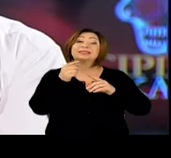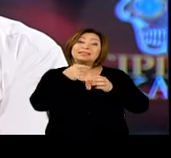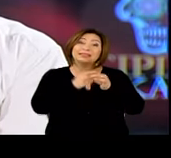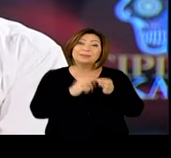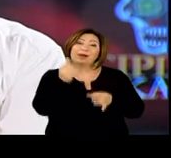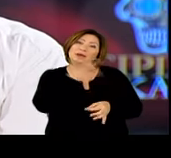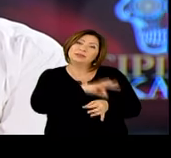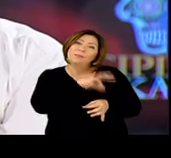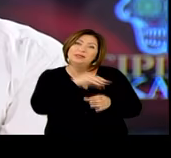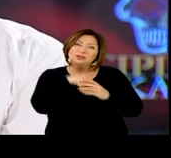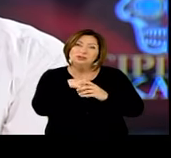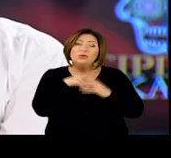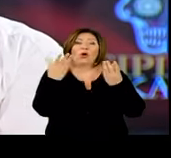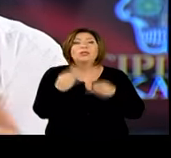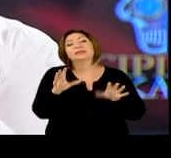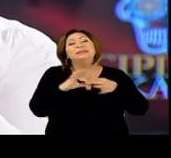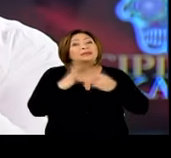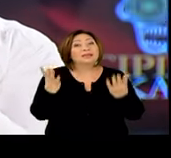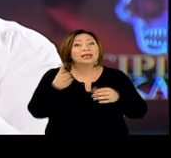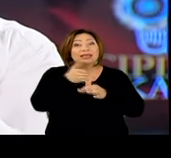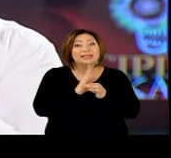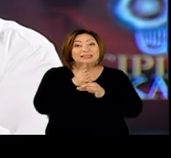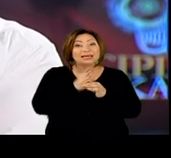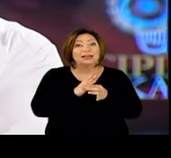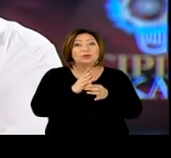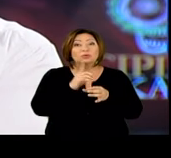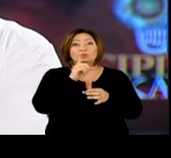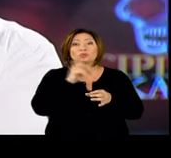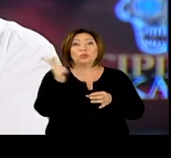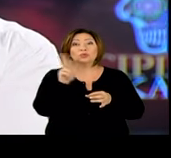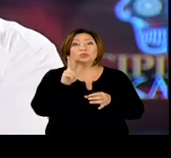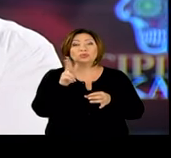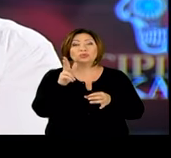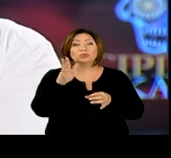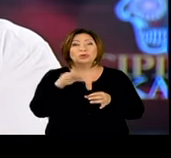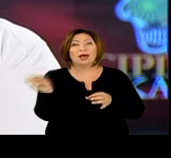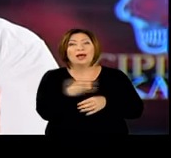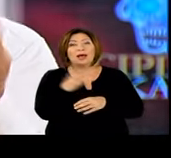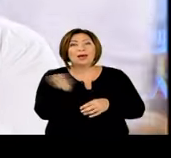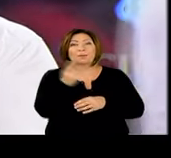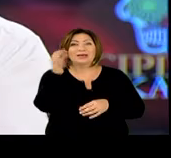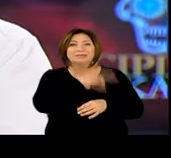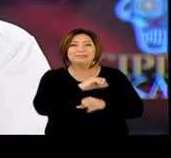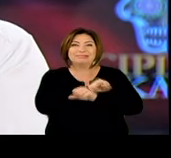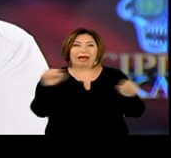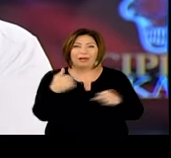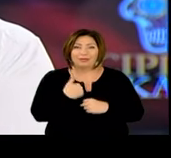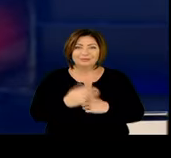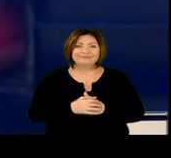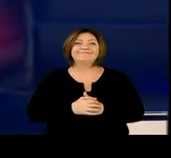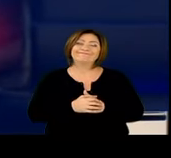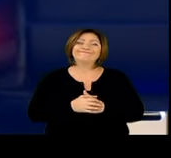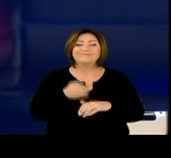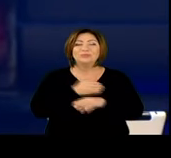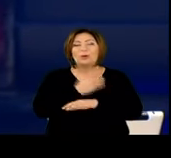para kazanayım dedim. Ha. Olmadı. Neden? Çünkü kestanelerin %30'unu çöpe atıyormuşum, çürüklerini. O yüzden para kazanamıyormuşum.